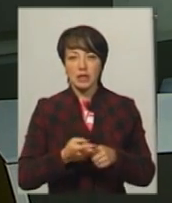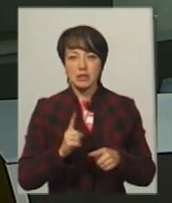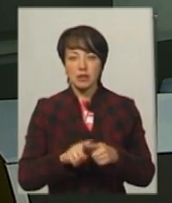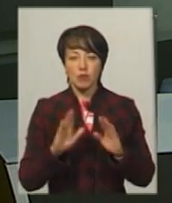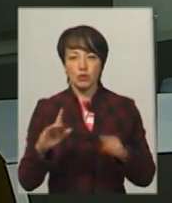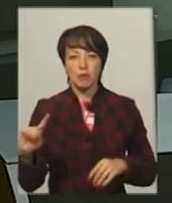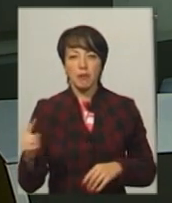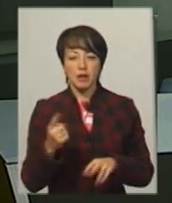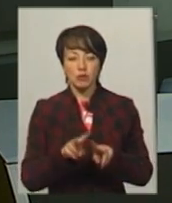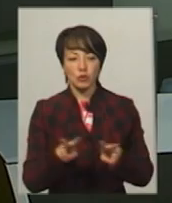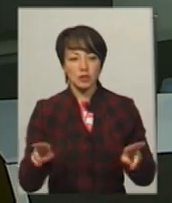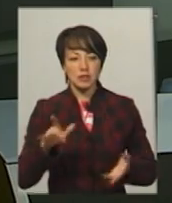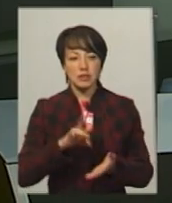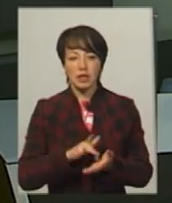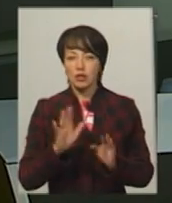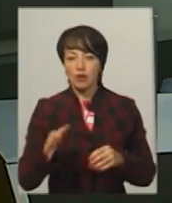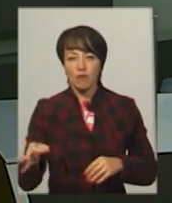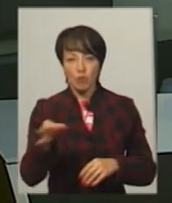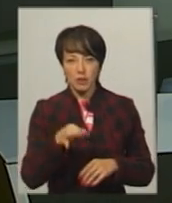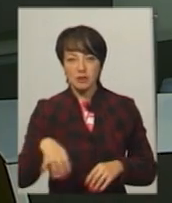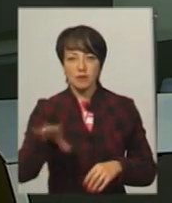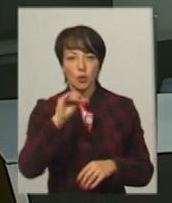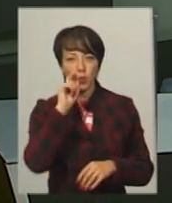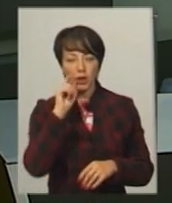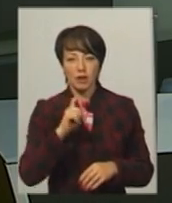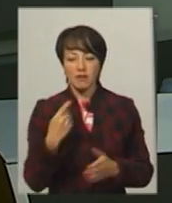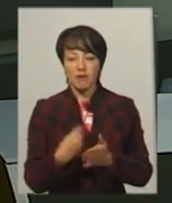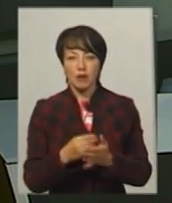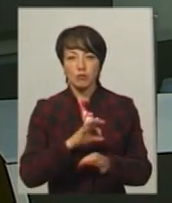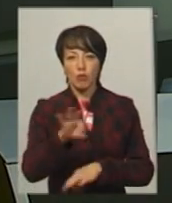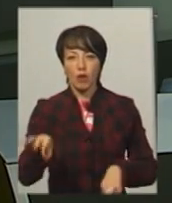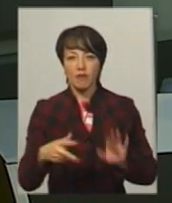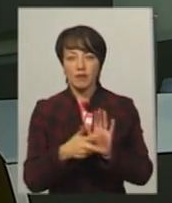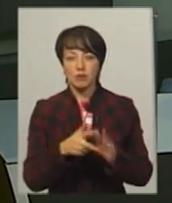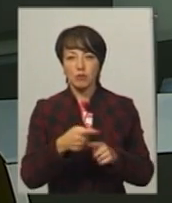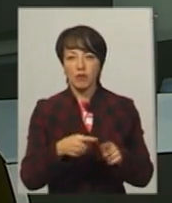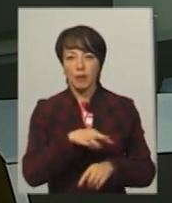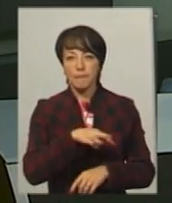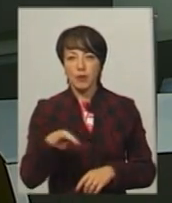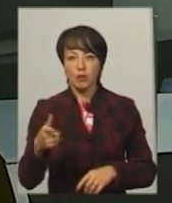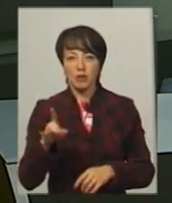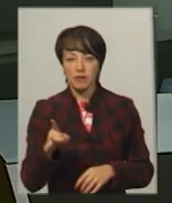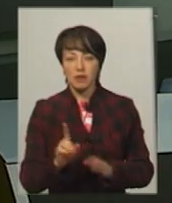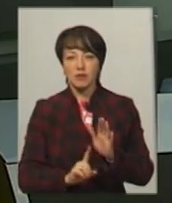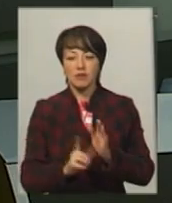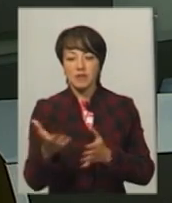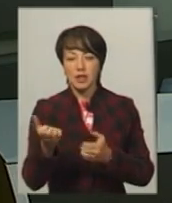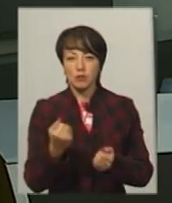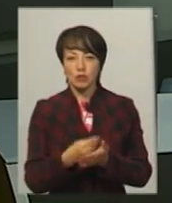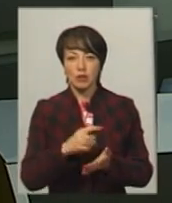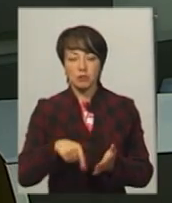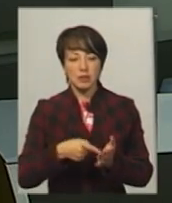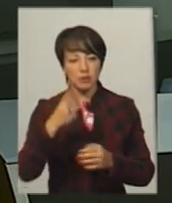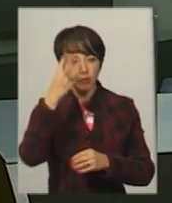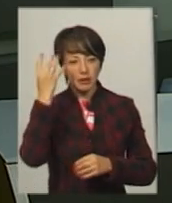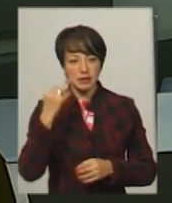буде перший подібний центр не лише в області, а й в Україні. Вартість проєкту – 8,5 мільйонів гривень, які взяли з бюджету міста